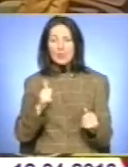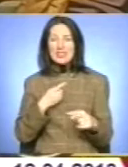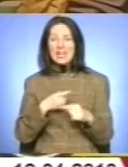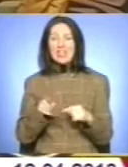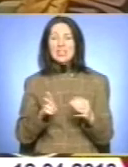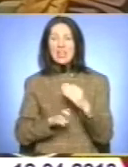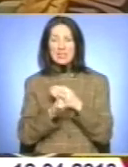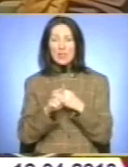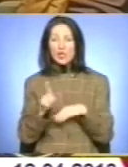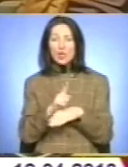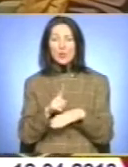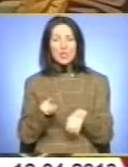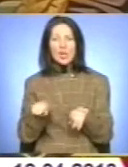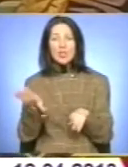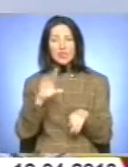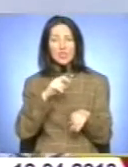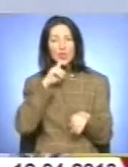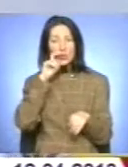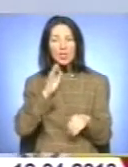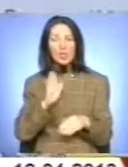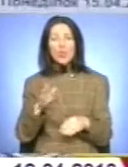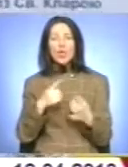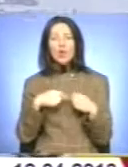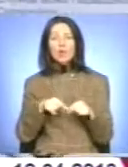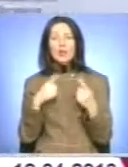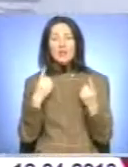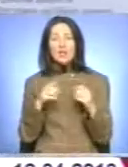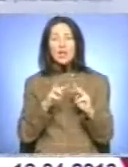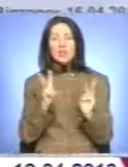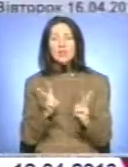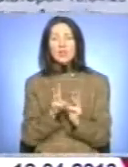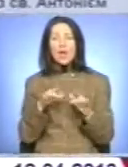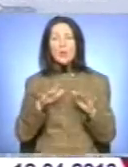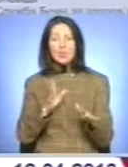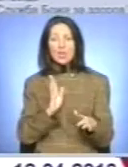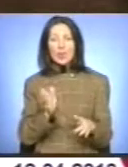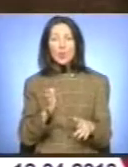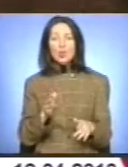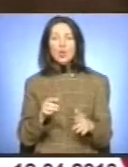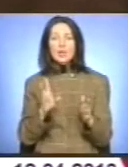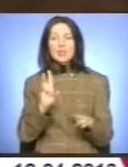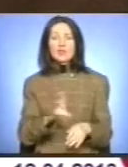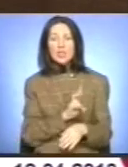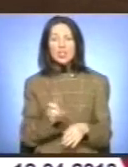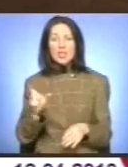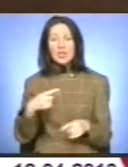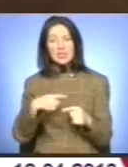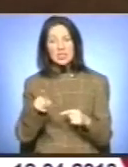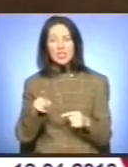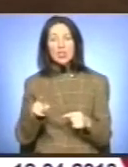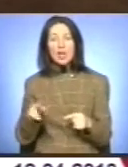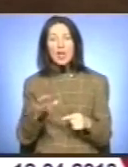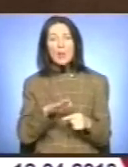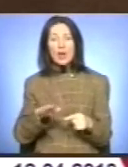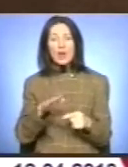У зв'язку з цим буде організована велика свята місія, на якій перебуватимуть священники з інших парафій, зокрема,